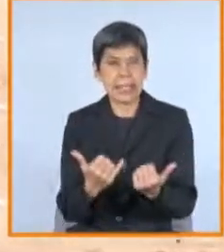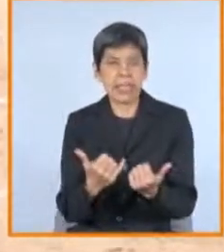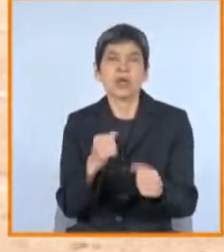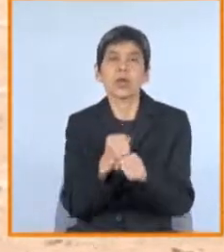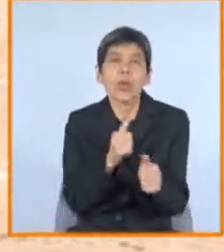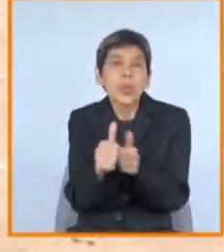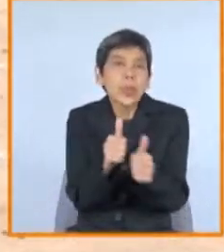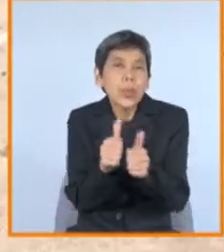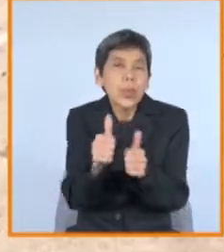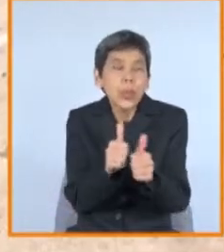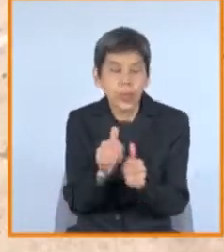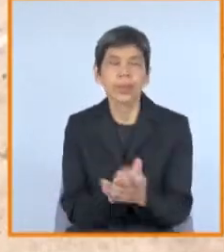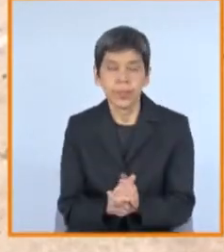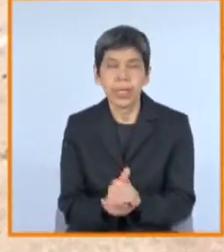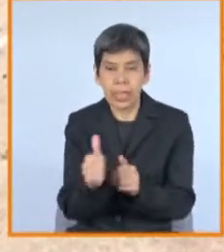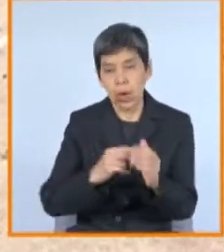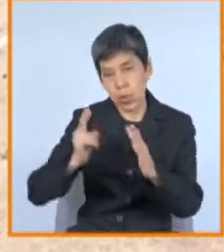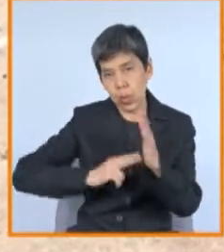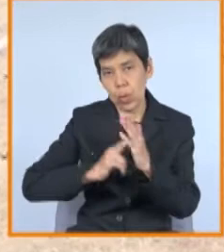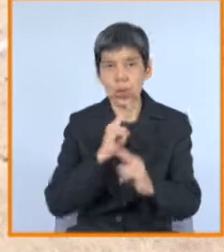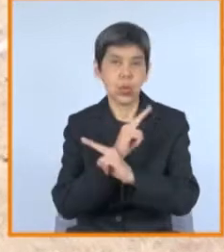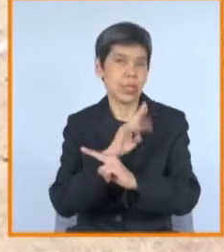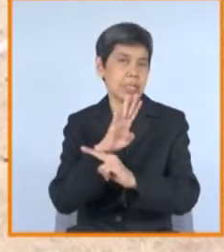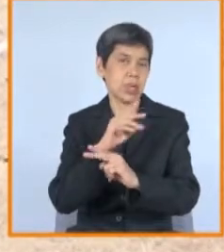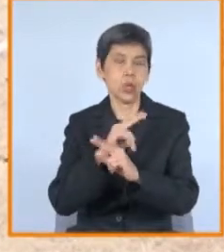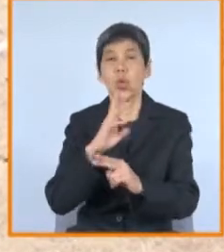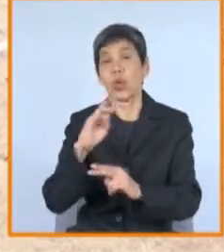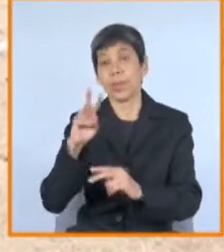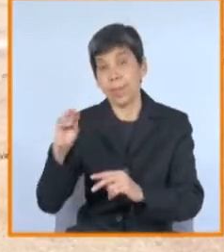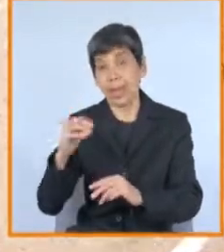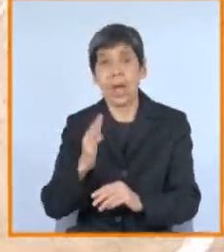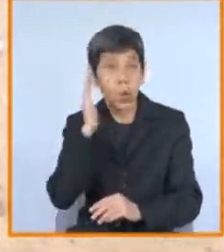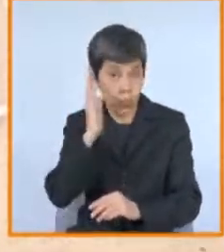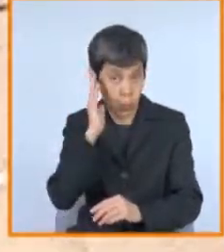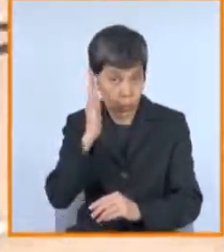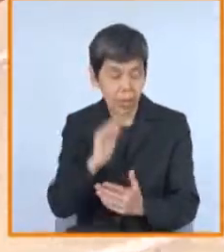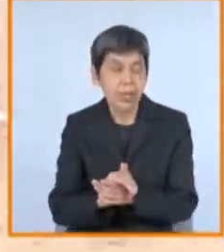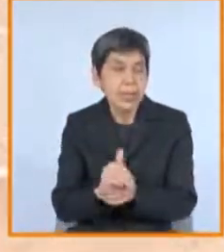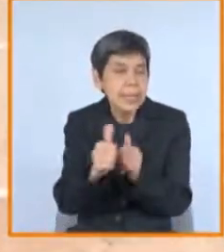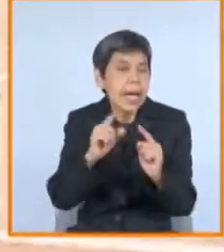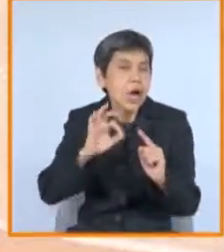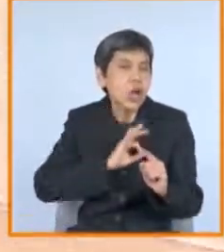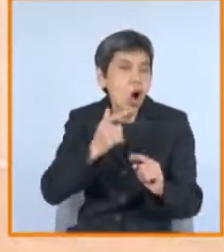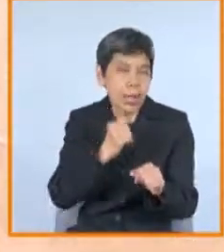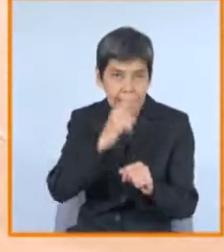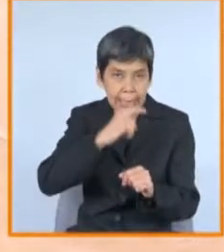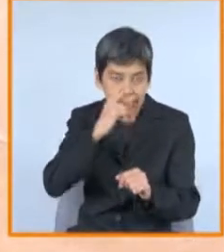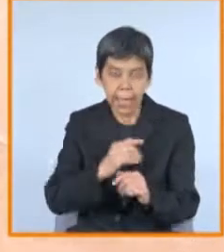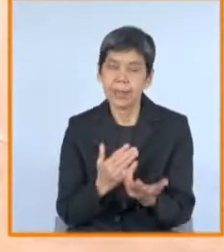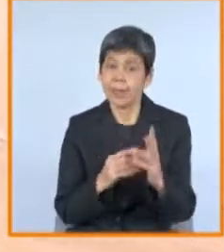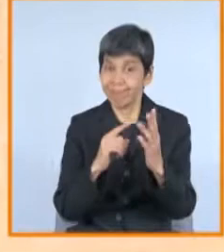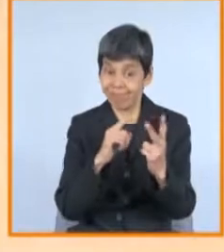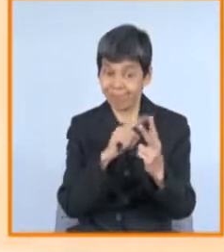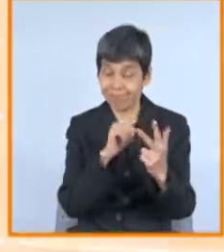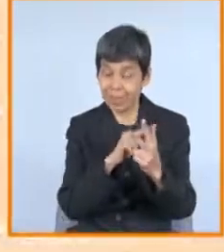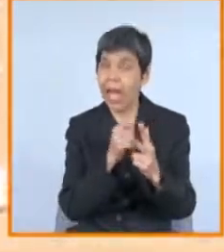ที่การแข่งขันรอบชิงชนะเลิศวิ่งผลัด 4x60 เมตรชายดีกีเหรียญทองเมื่อครั้งก่อนไทยส่งกฤษดานามสุวรรณ